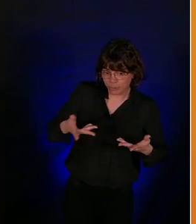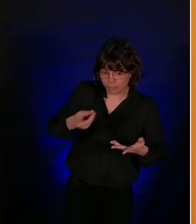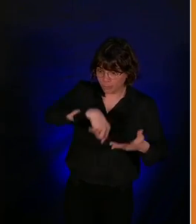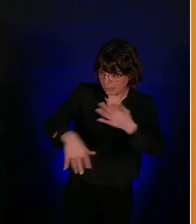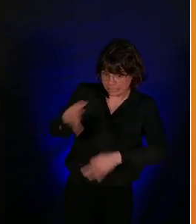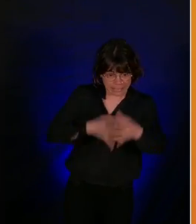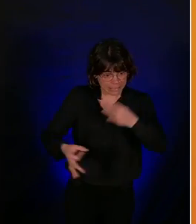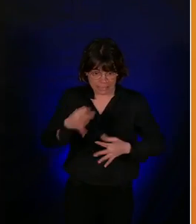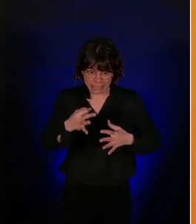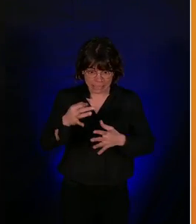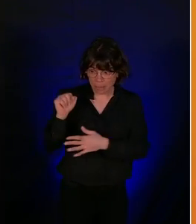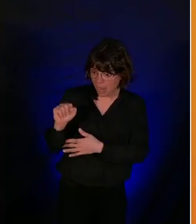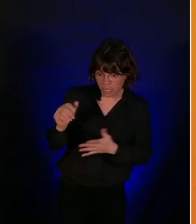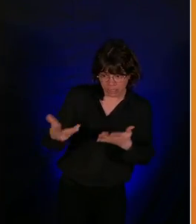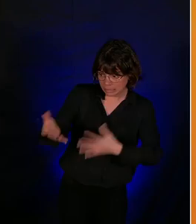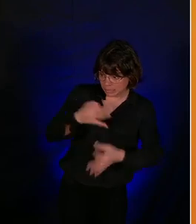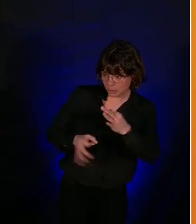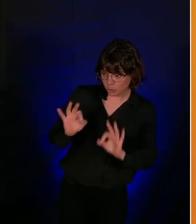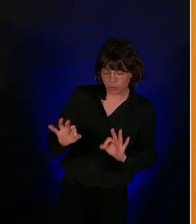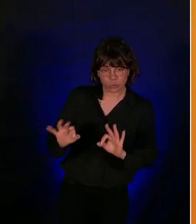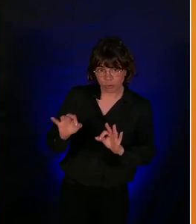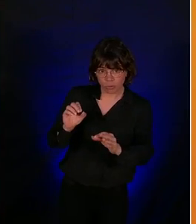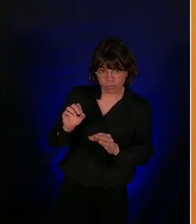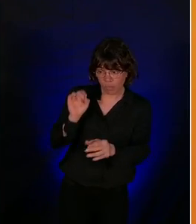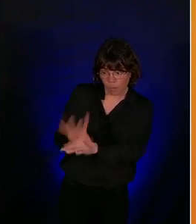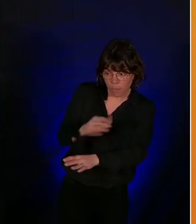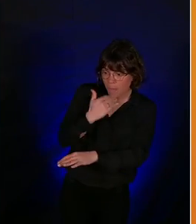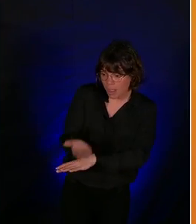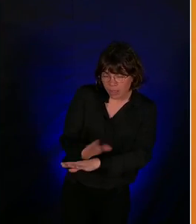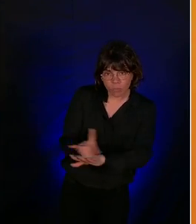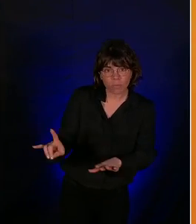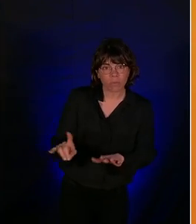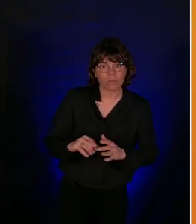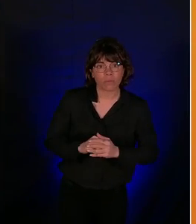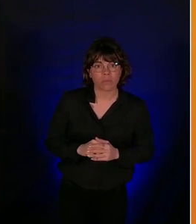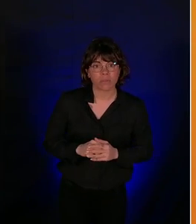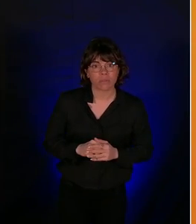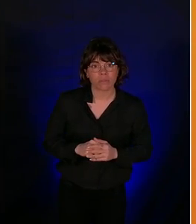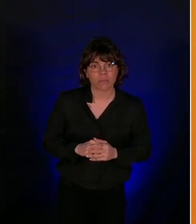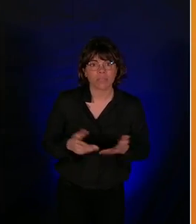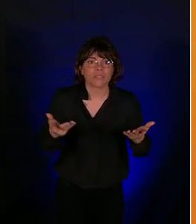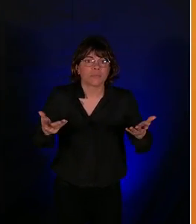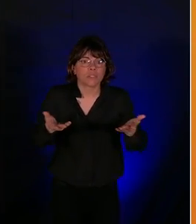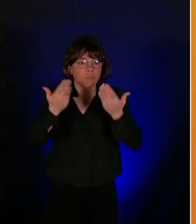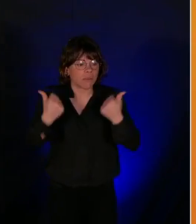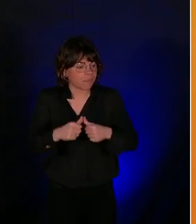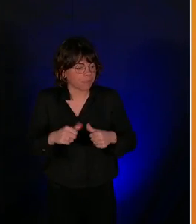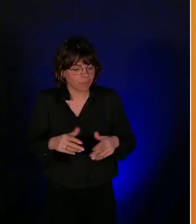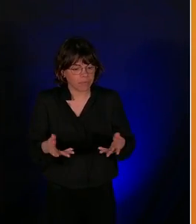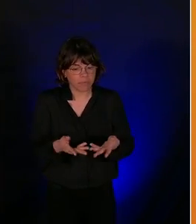évidemment je je peux pas m'opposer à tout ça ni même comme tu l'évoques et ce que propose euh est-ce que il y a pas moyen mais peut-être